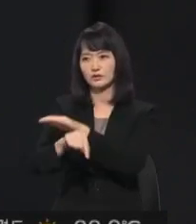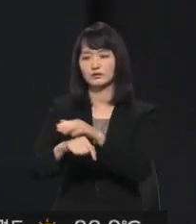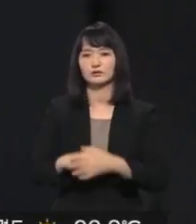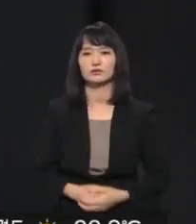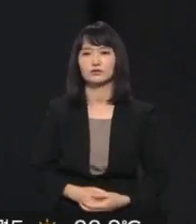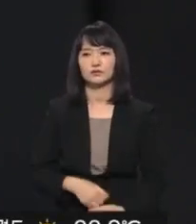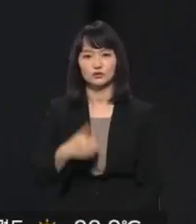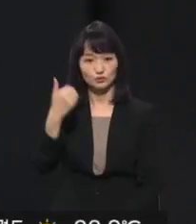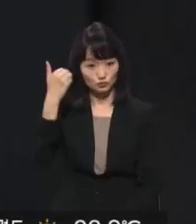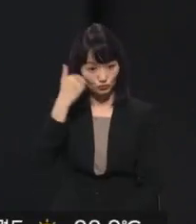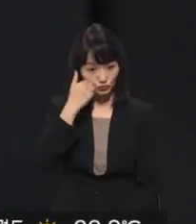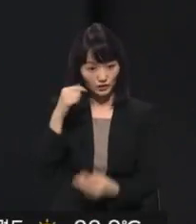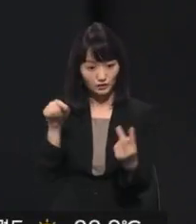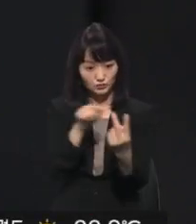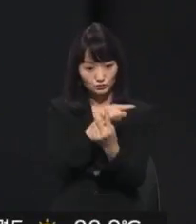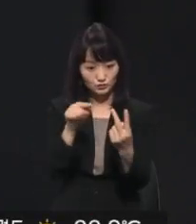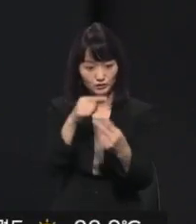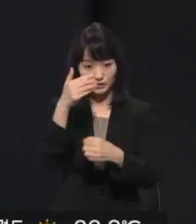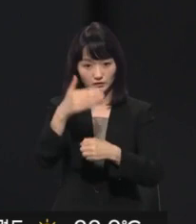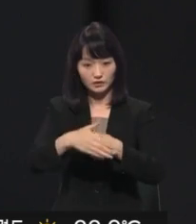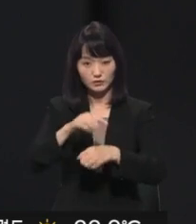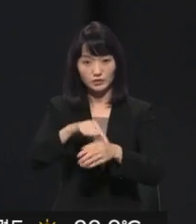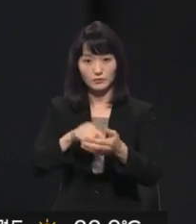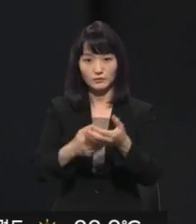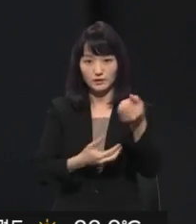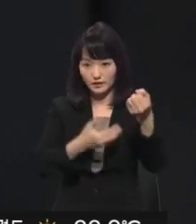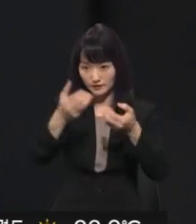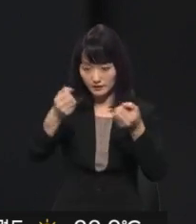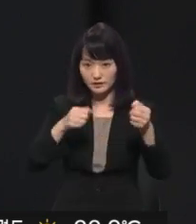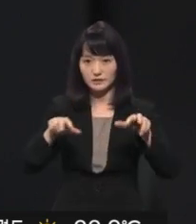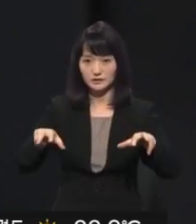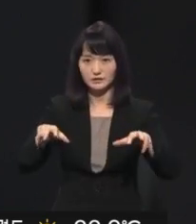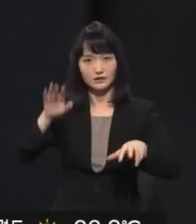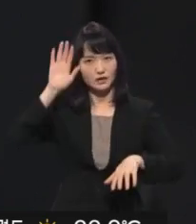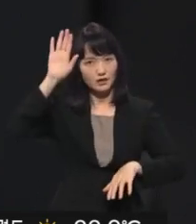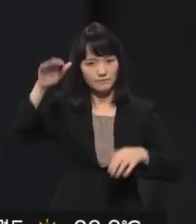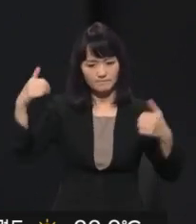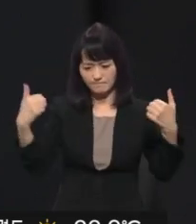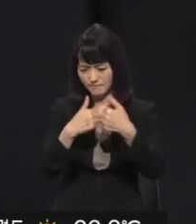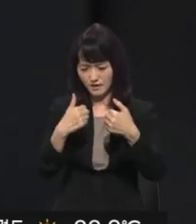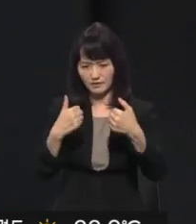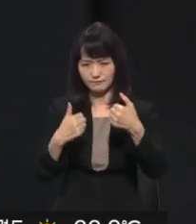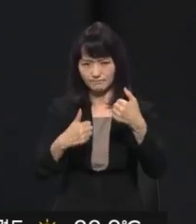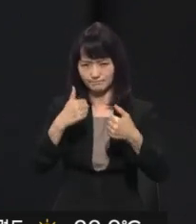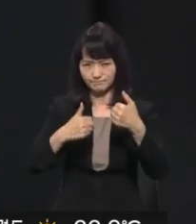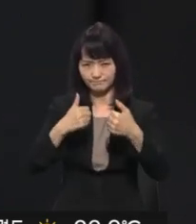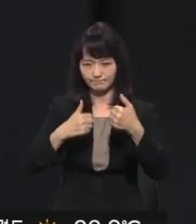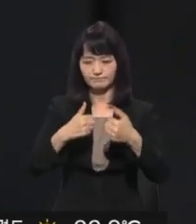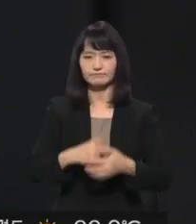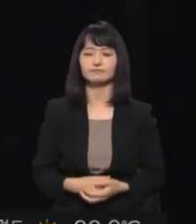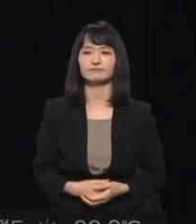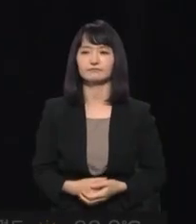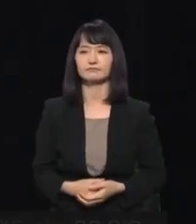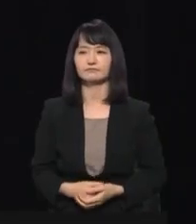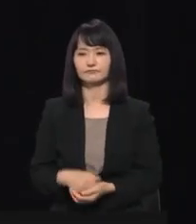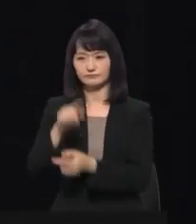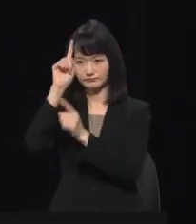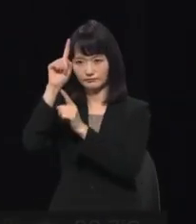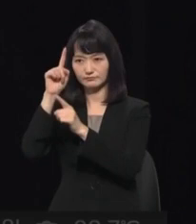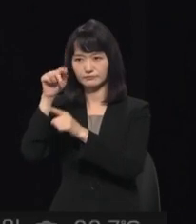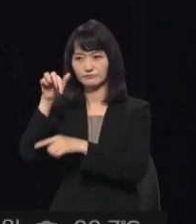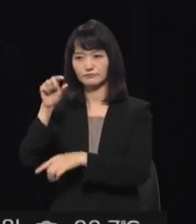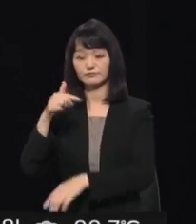마음을 가져 가느냐 이것을 놓고 당분간 계속 증 검 승부가 펼쳐지게 되지 않을까 서예 일단 뭐 내가 인기 있다